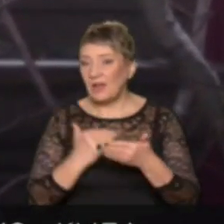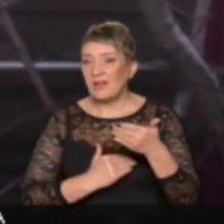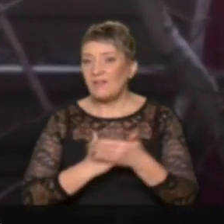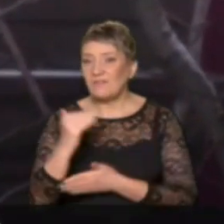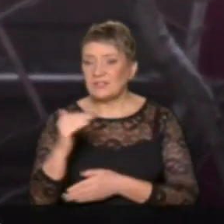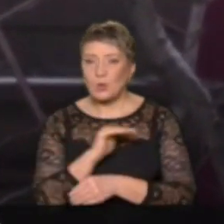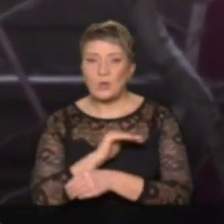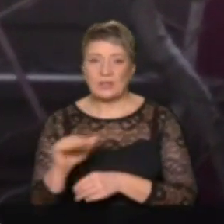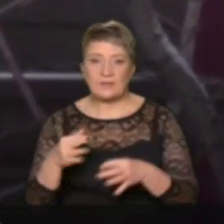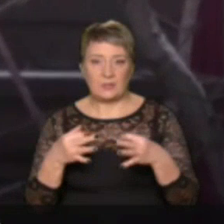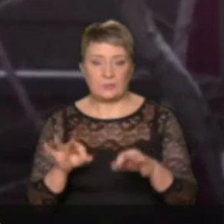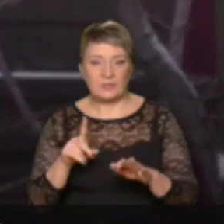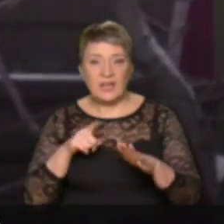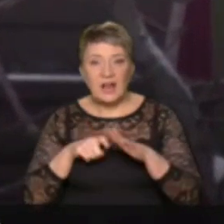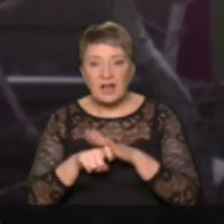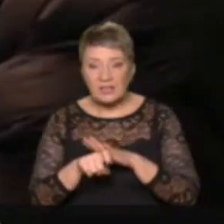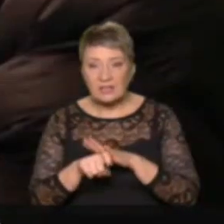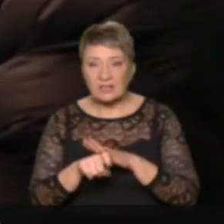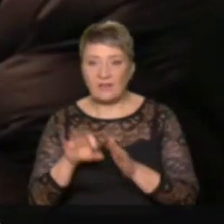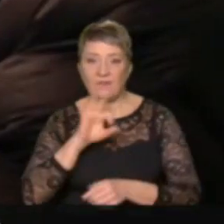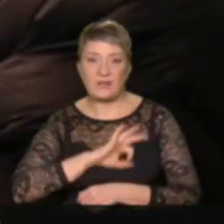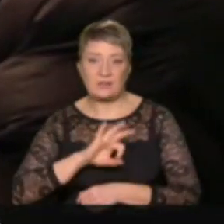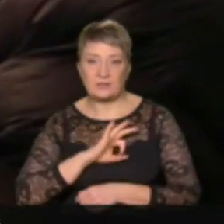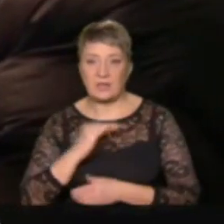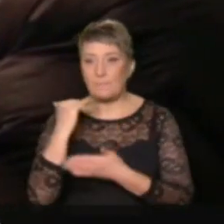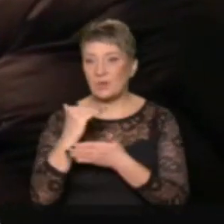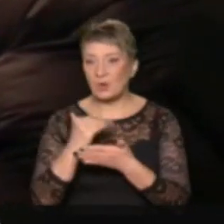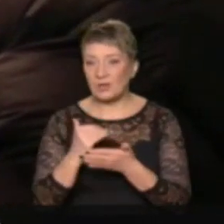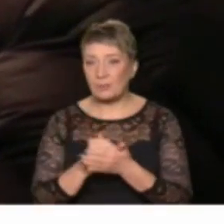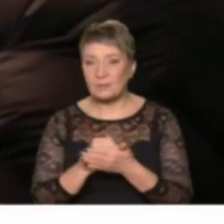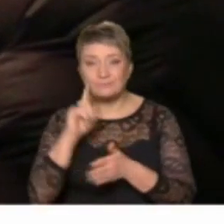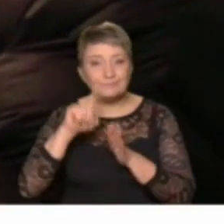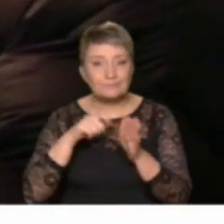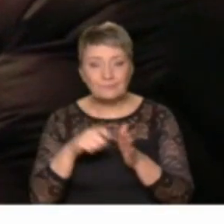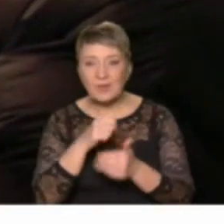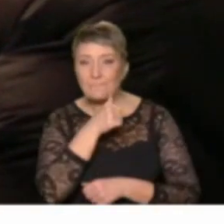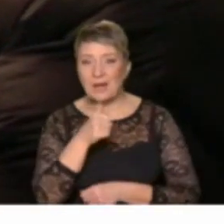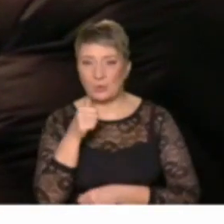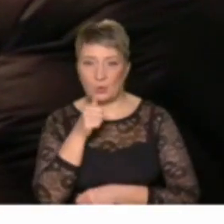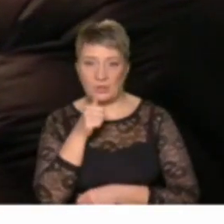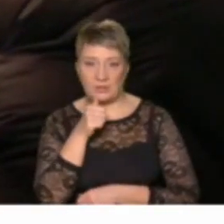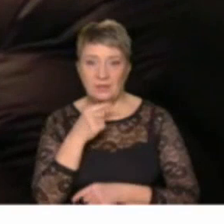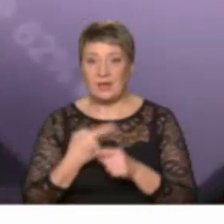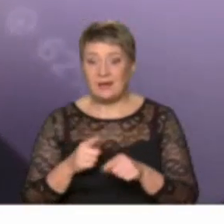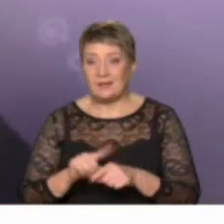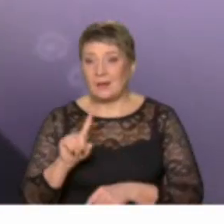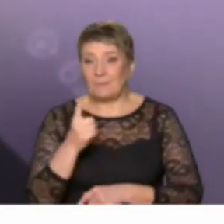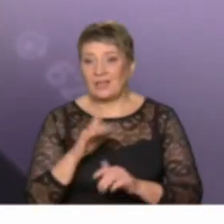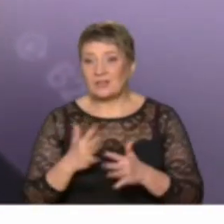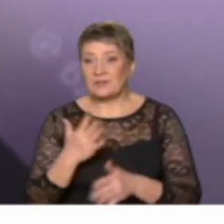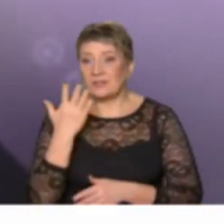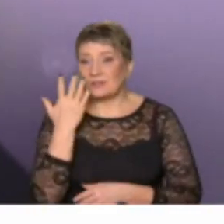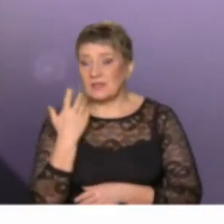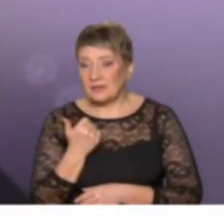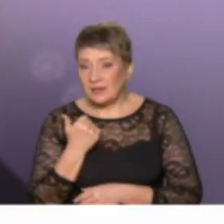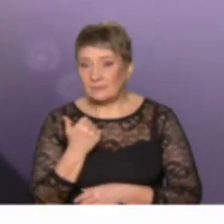адже хакери також використовували програми для викрадення паролів. За словами Вітюка, це, ймовірно, перший випадок, коли атака на